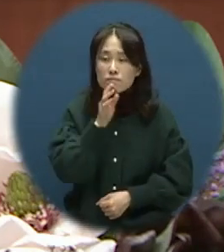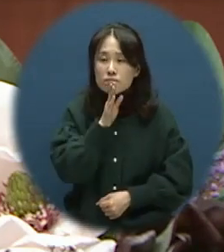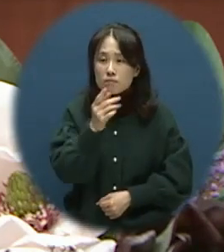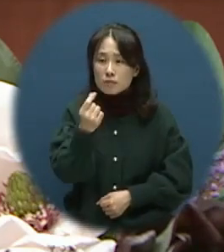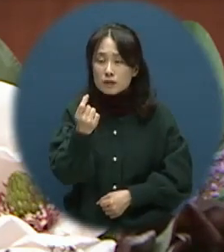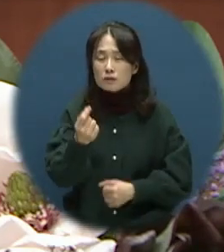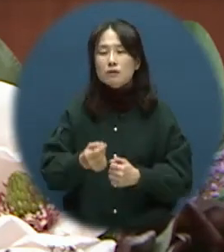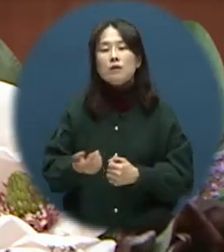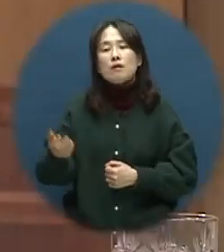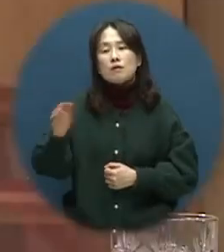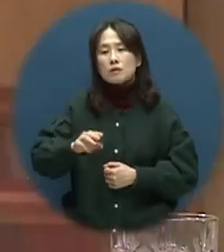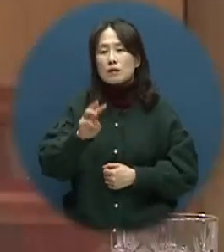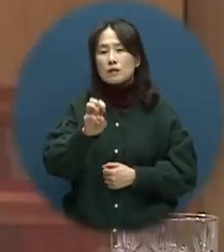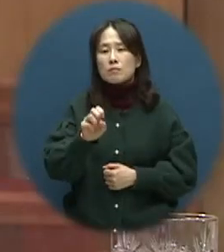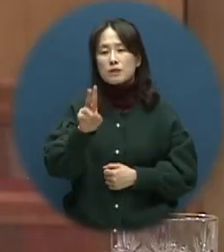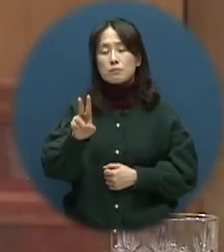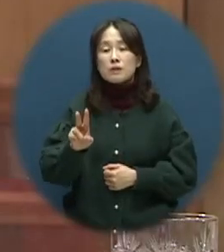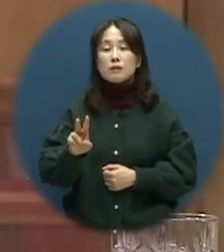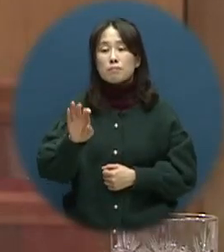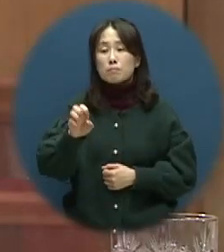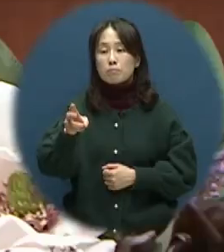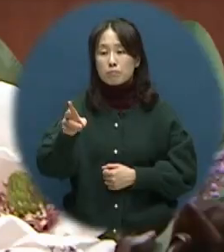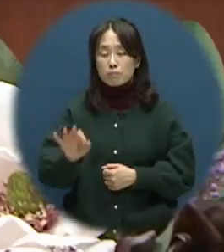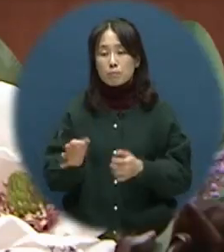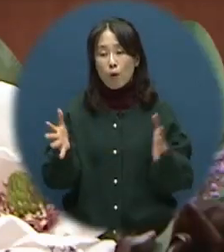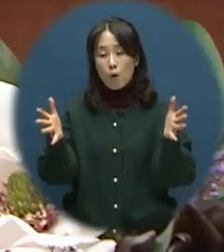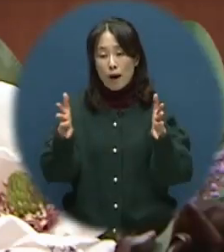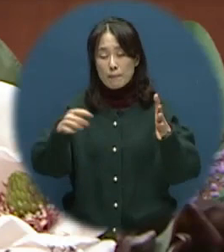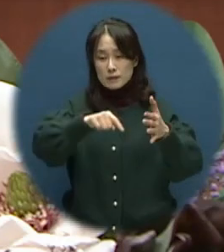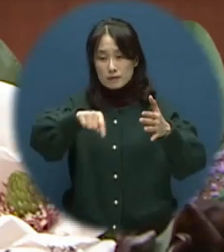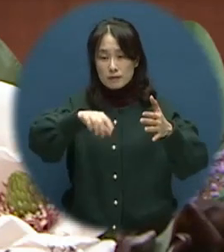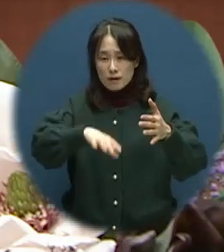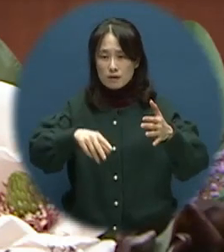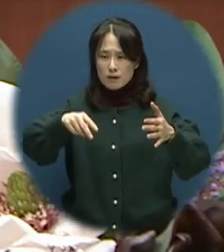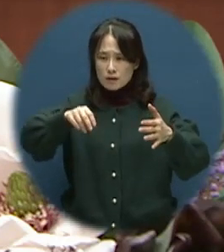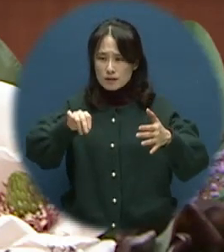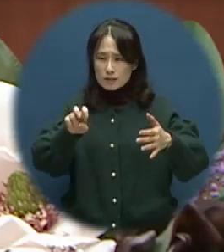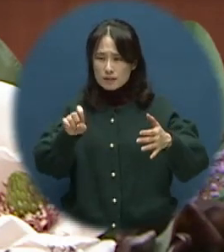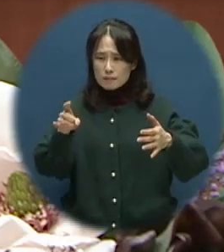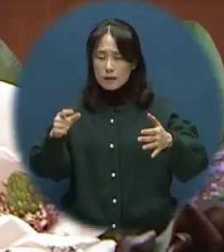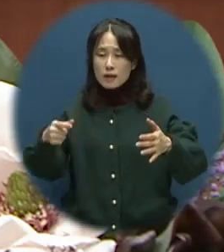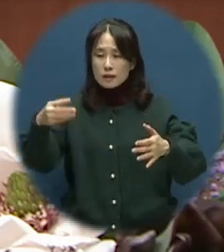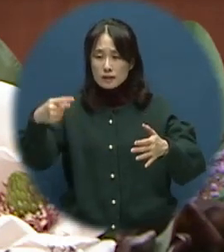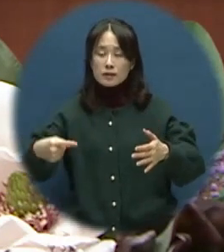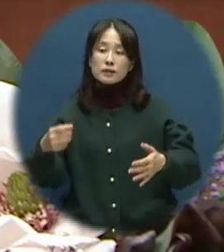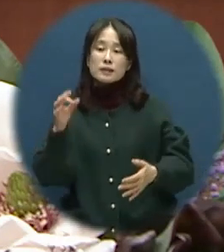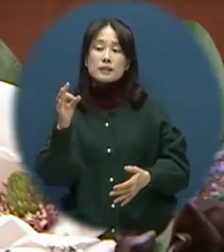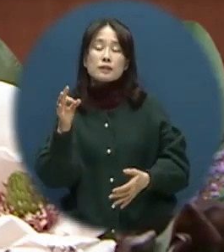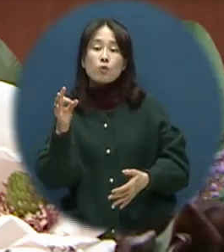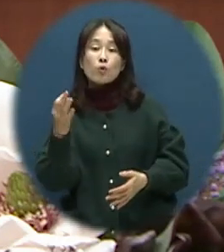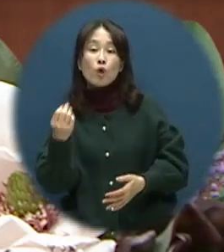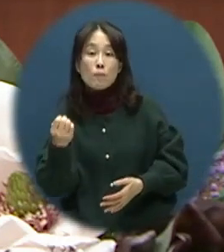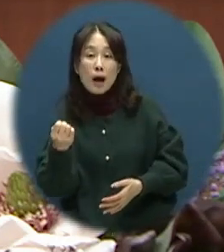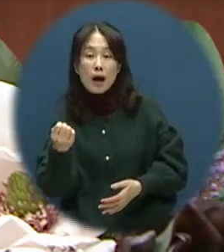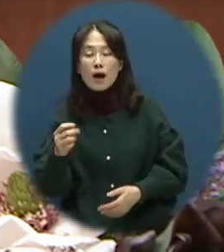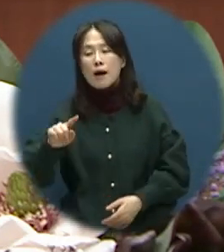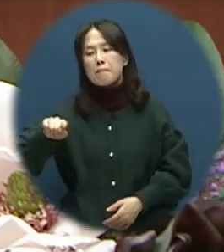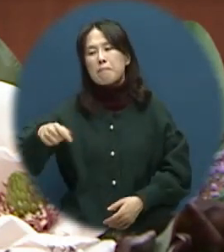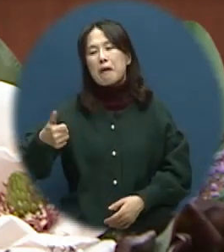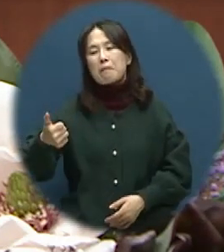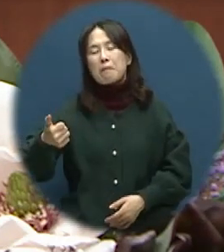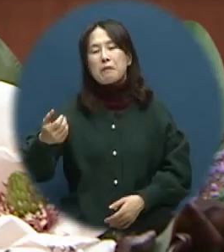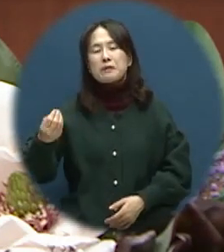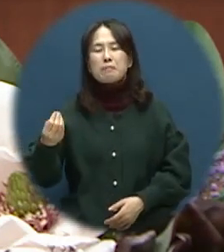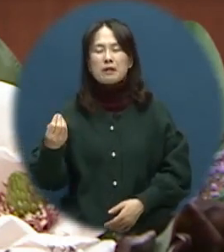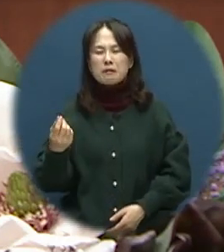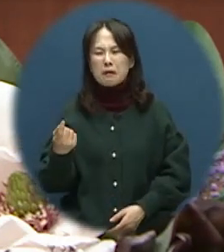얼마냐면 놀라지 마십시오. 얼마 안 되겠죠, 뭐. 150만 원밖에 안 됩니다. 하하. 1,500만 원도 아니고 150만 원. 150만